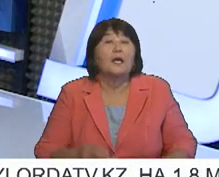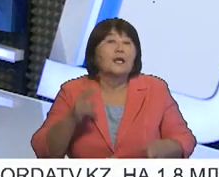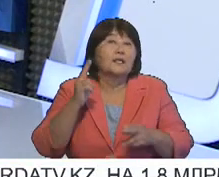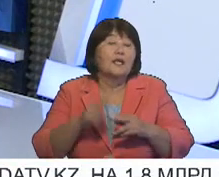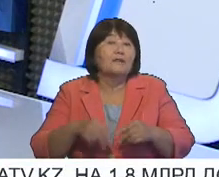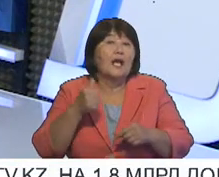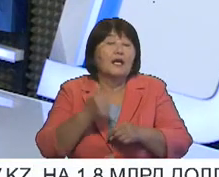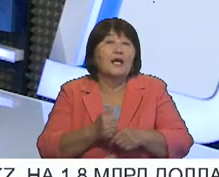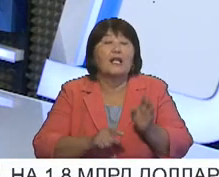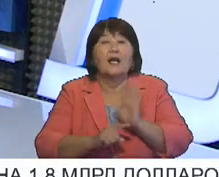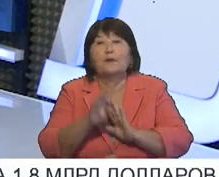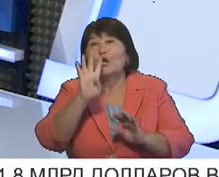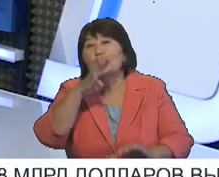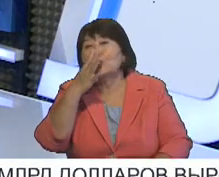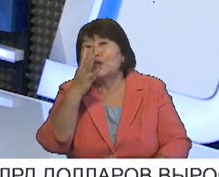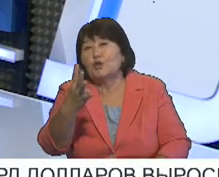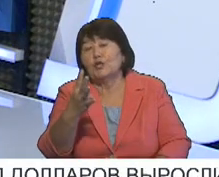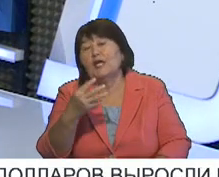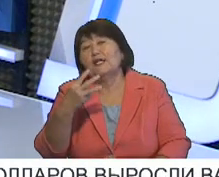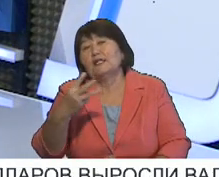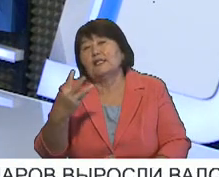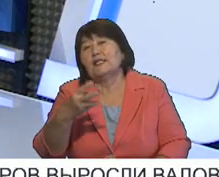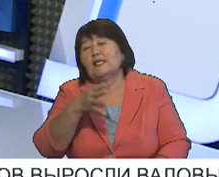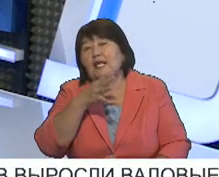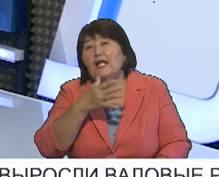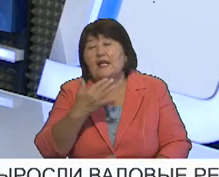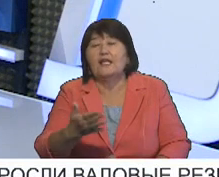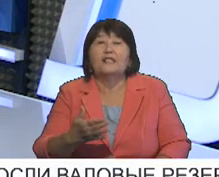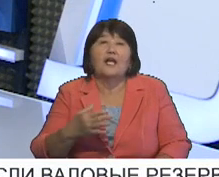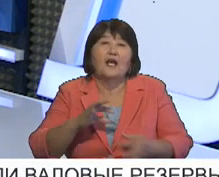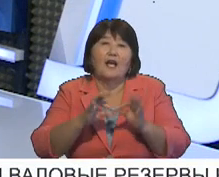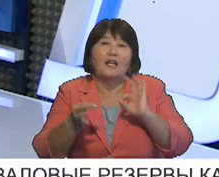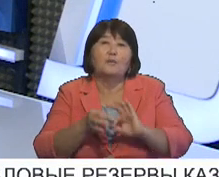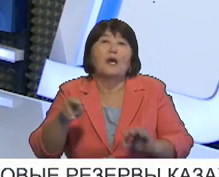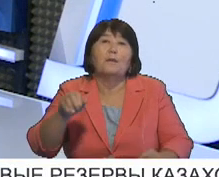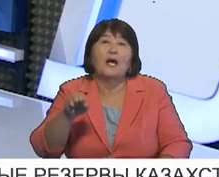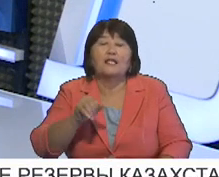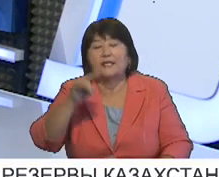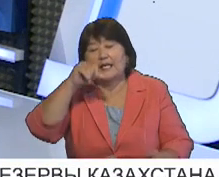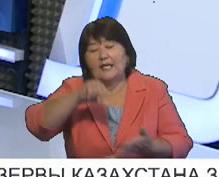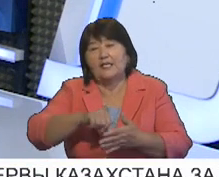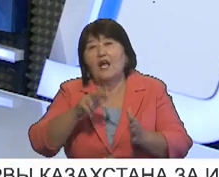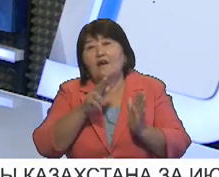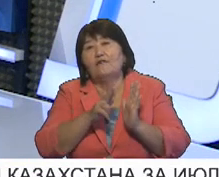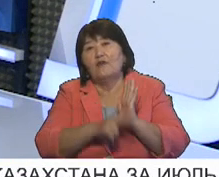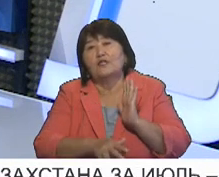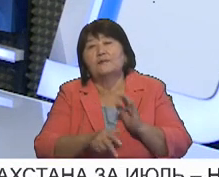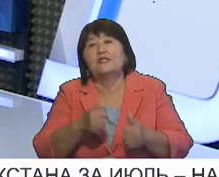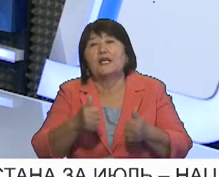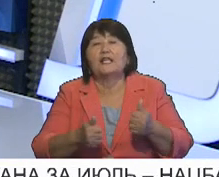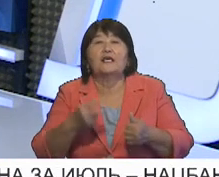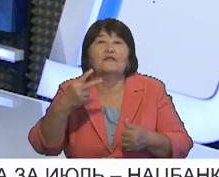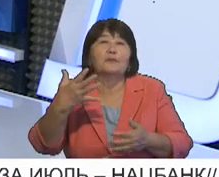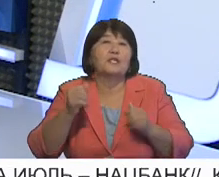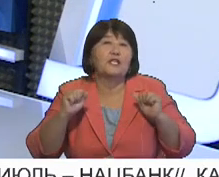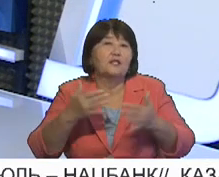Завершился главный старт четырехлетия, 33-й летние Олимпийские игры в Париже. Казахстан на играх представляли 80 атлетов в 25 видах